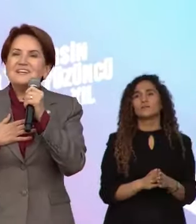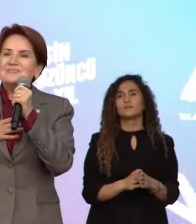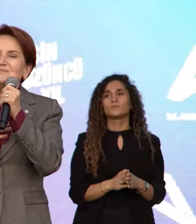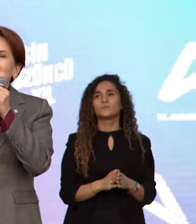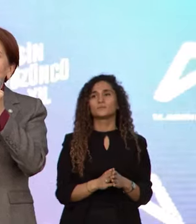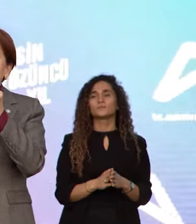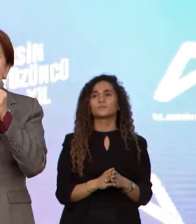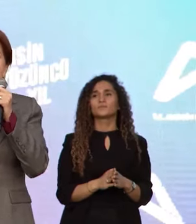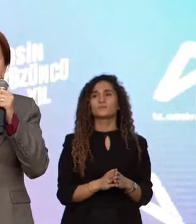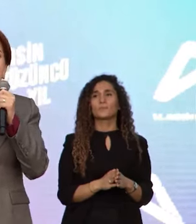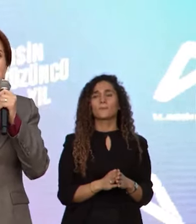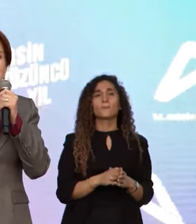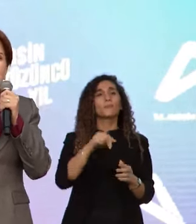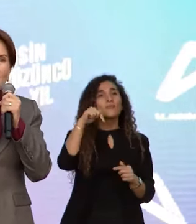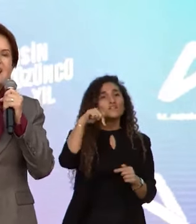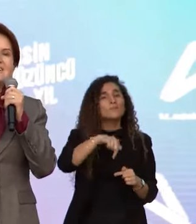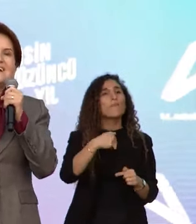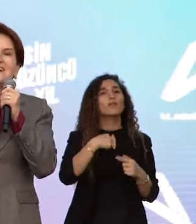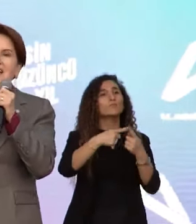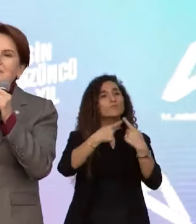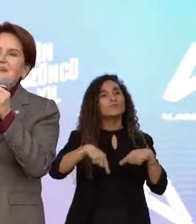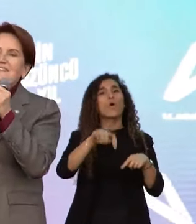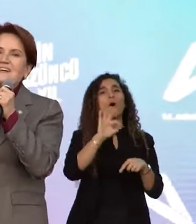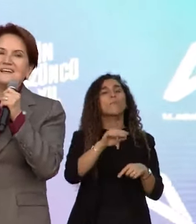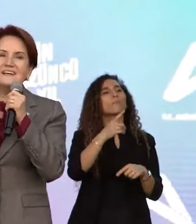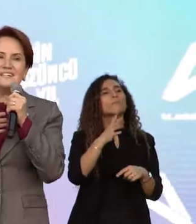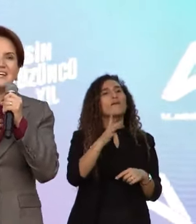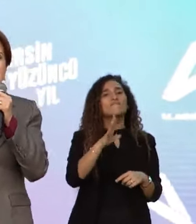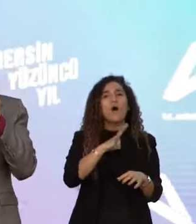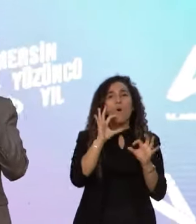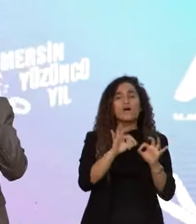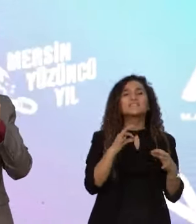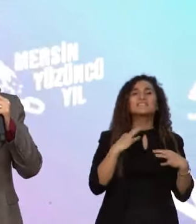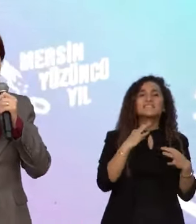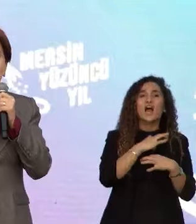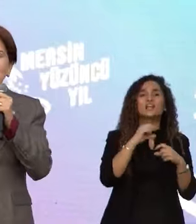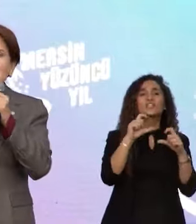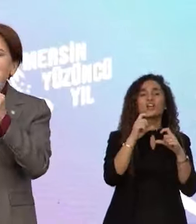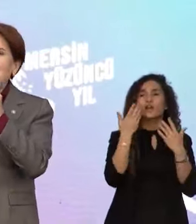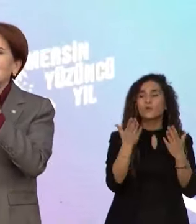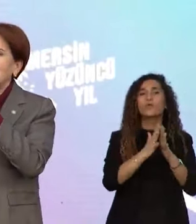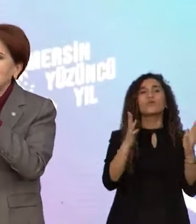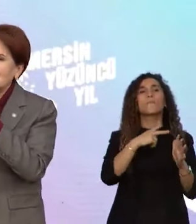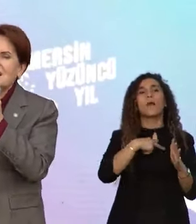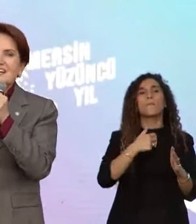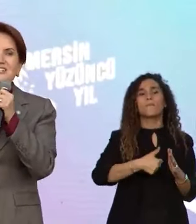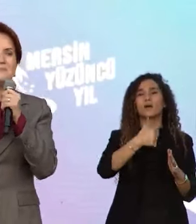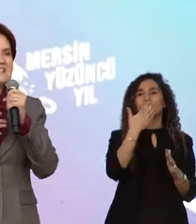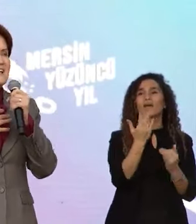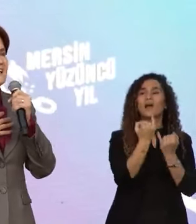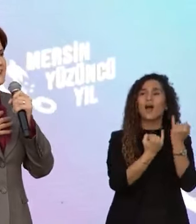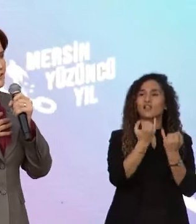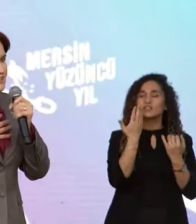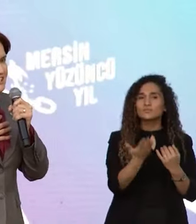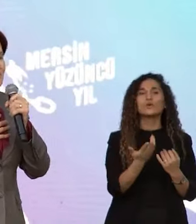Şimdi ben bu arada elbette Sayın Seçer'e, Büyükşehir Belediye Başkanı